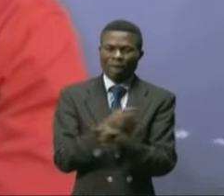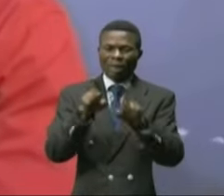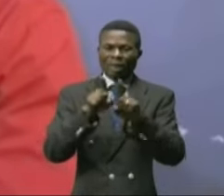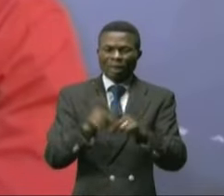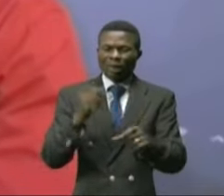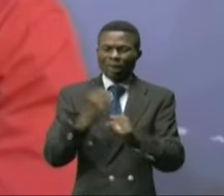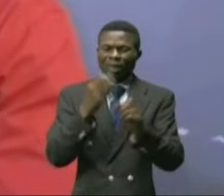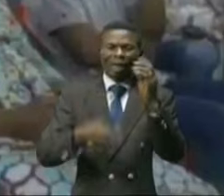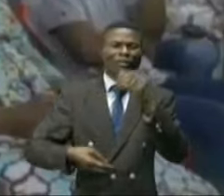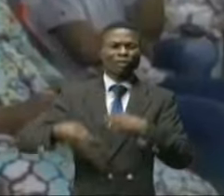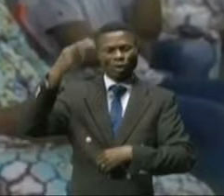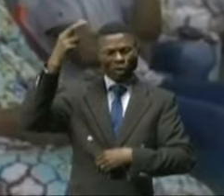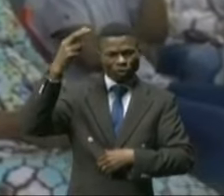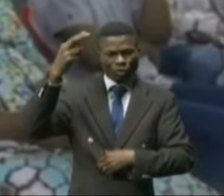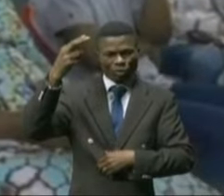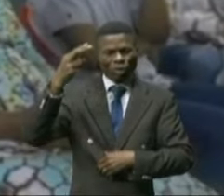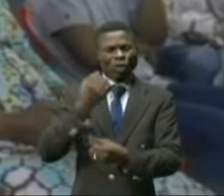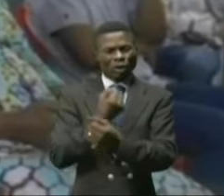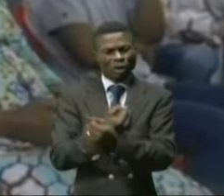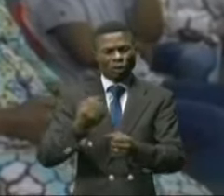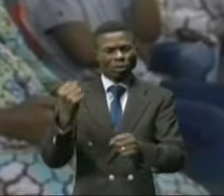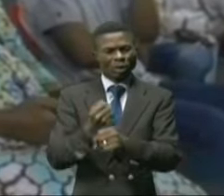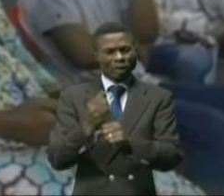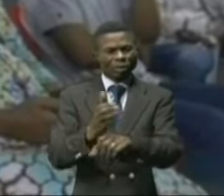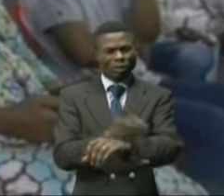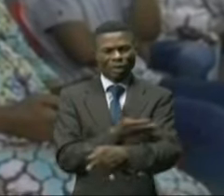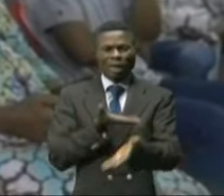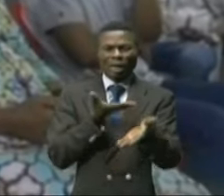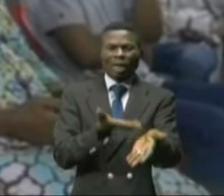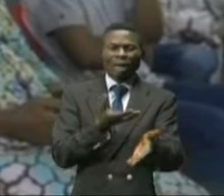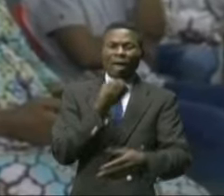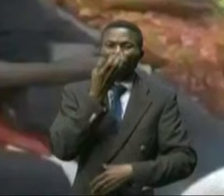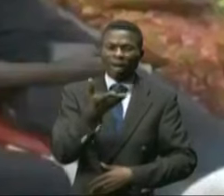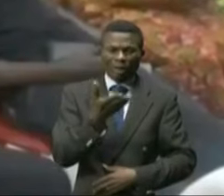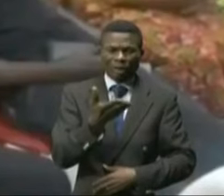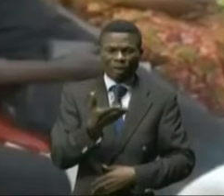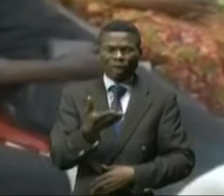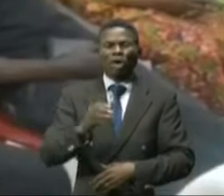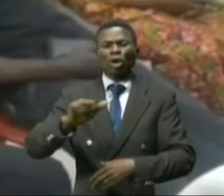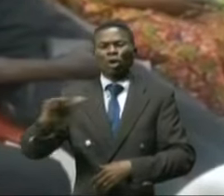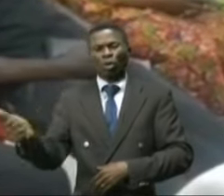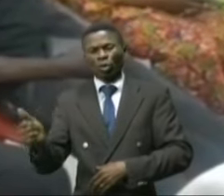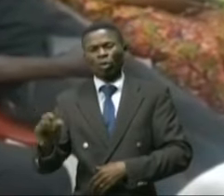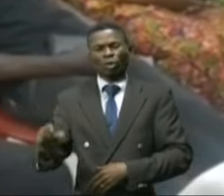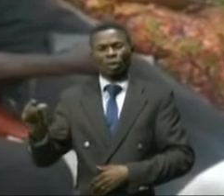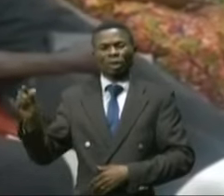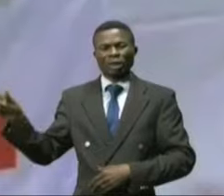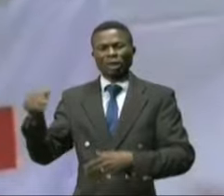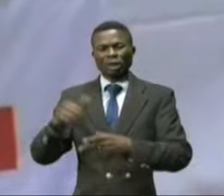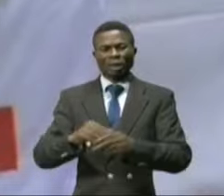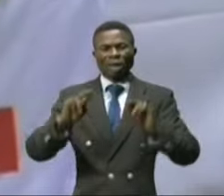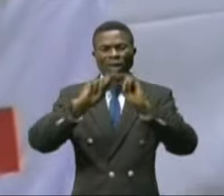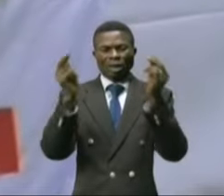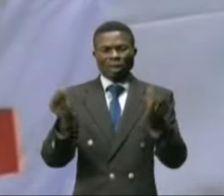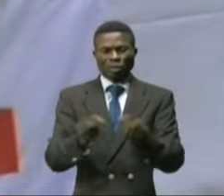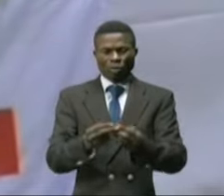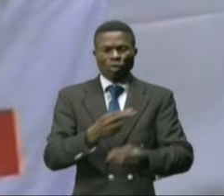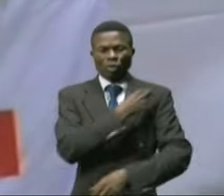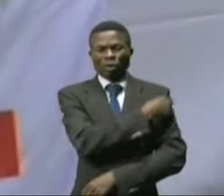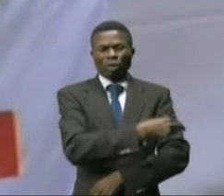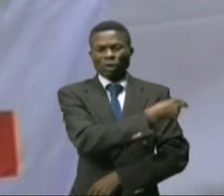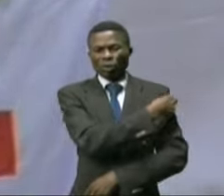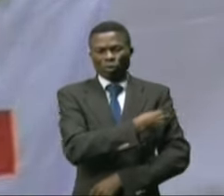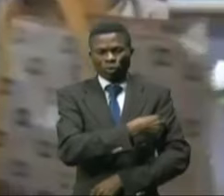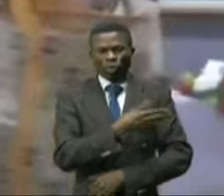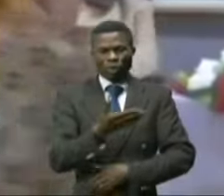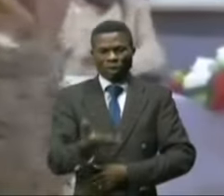hauteur de leurs tâches et surtout de servir de modèle aux générations futures au sein de l'Institut supérieur des sciences et santé